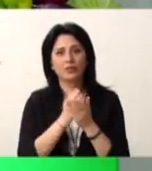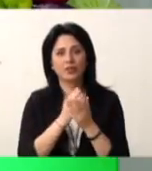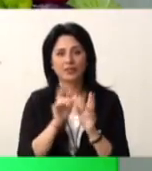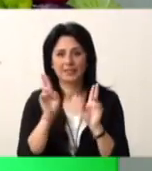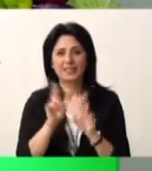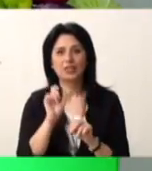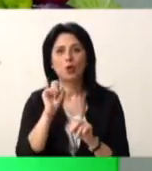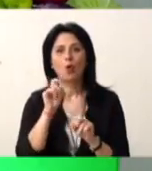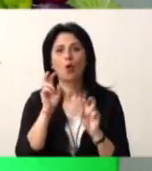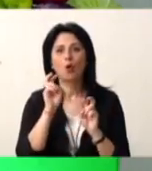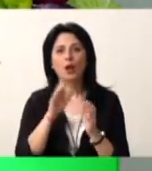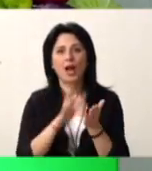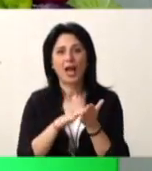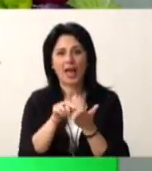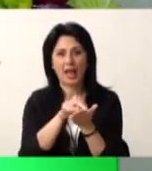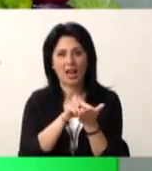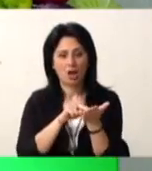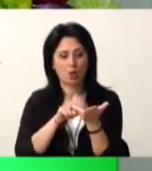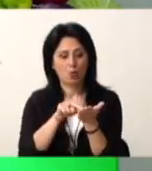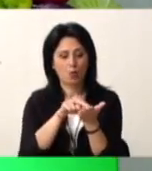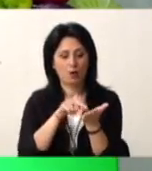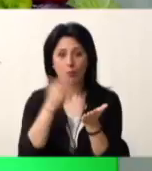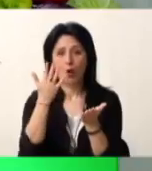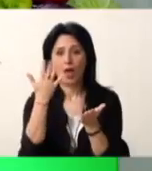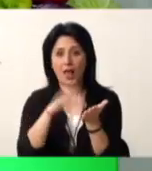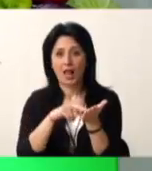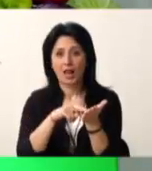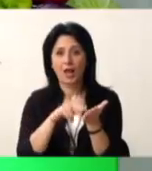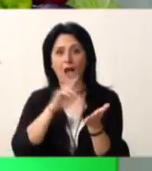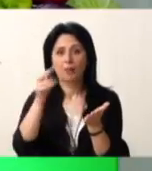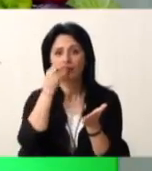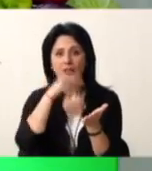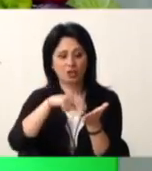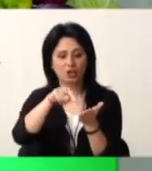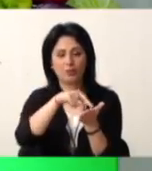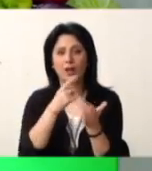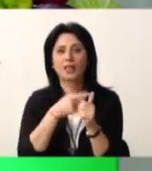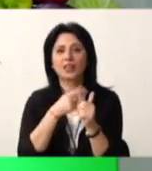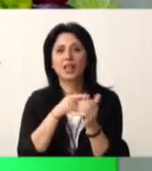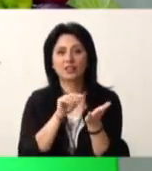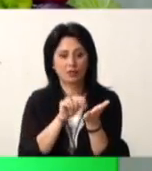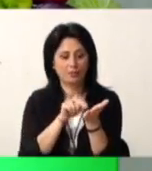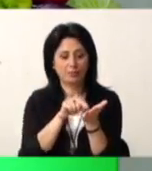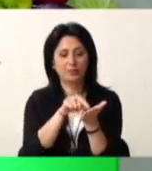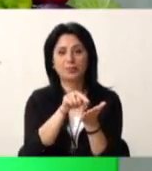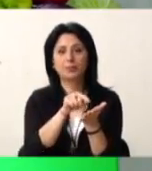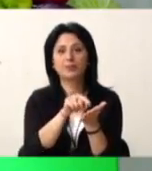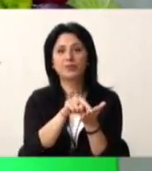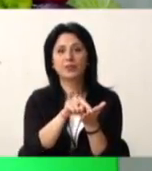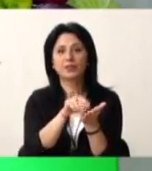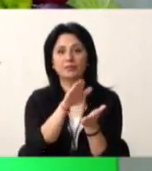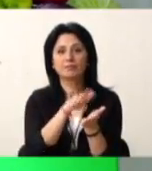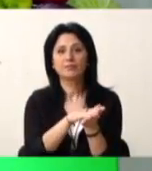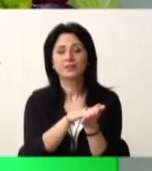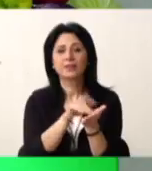წესი, როდესაც ამბობენ, რომ ხელის გულზე უნდა დაგვეტიოს. თქვენ გახსოვთ ალბათ, ჩვენ დავთვალეთ ხელის გულზე დატეული ხორცის